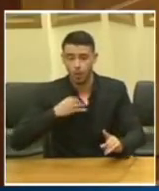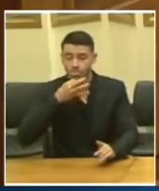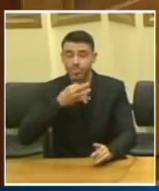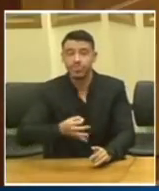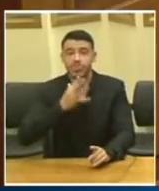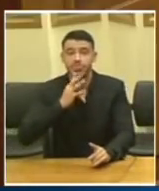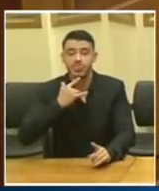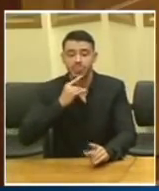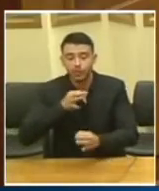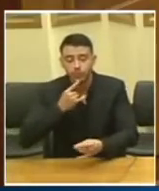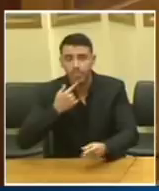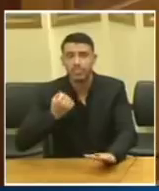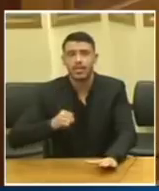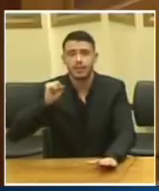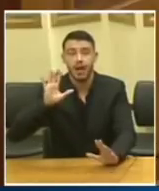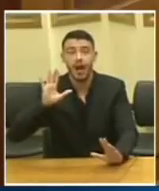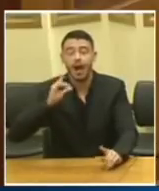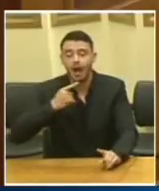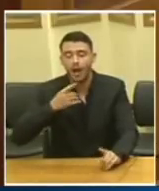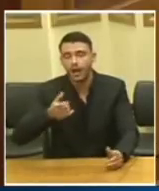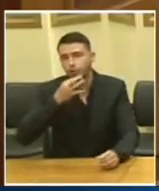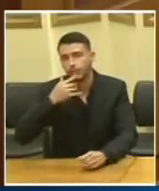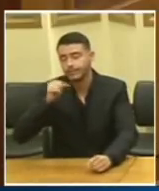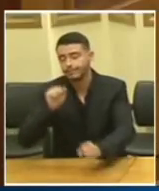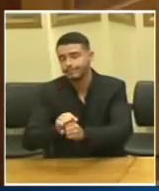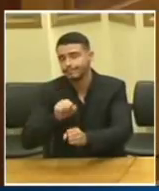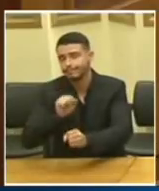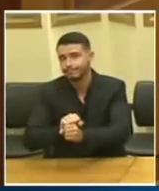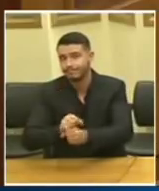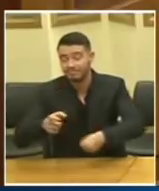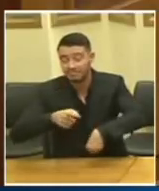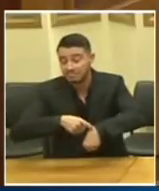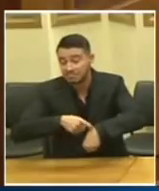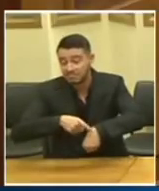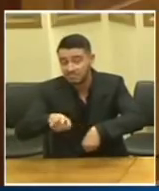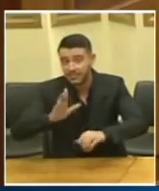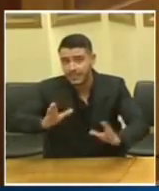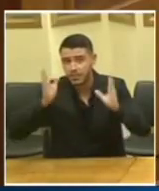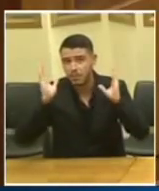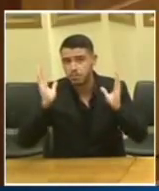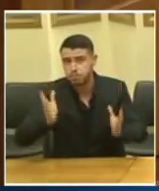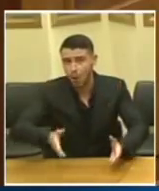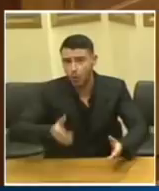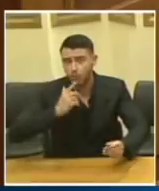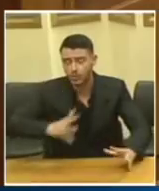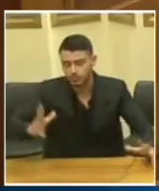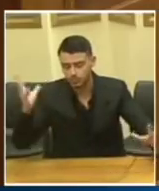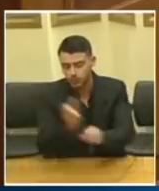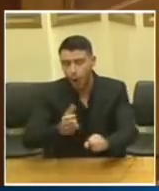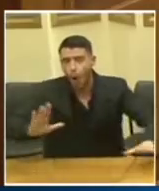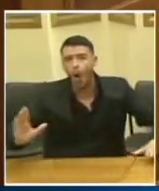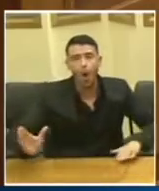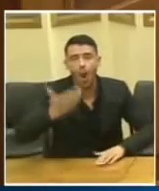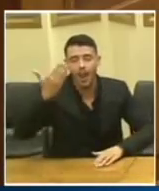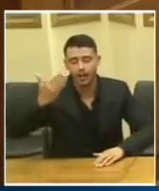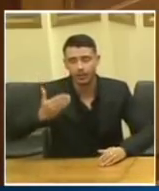μετά, ανόητε. Εκείνη την ώρα θα μπορούσες να πάρεις ό,τι ήθελες. Να πεις υποχωρώ, αλλά θέλω